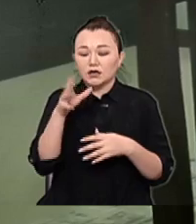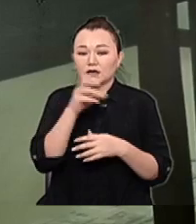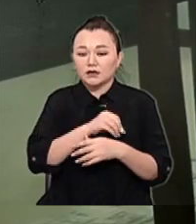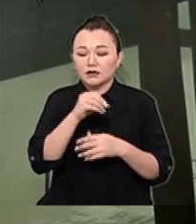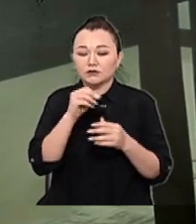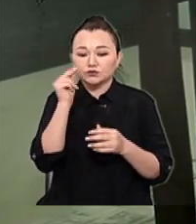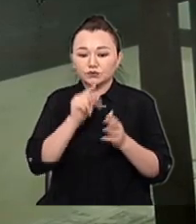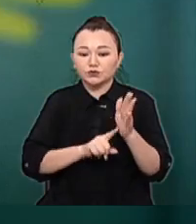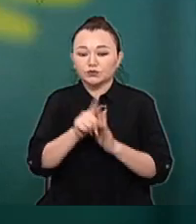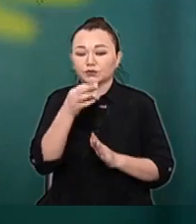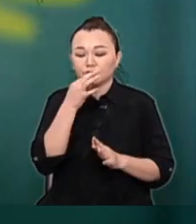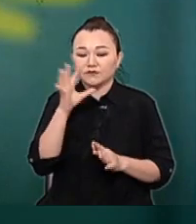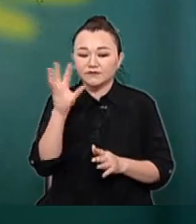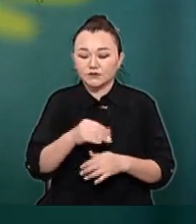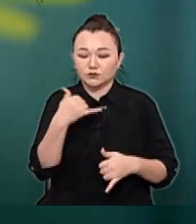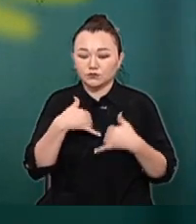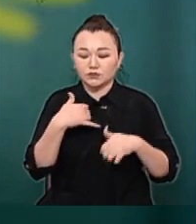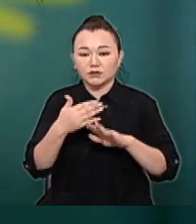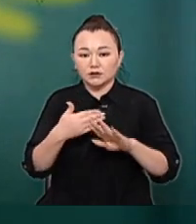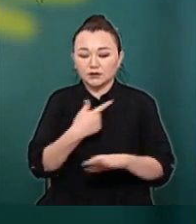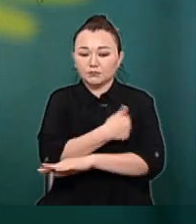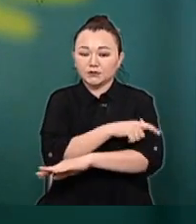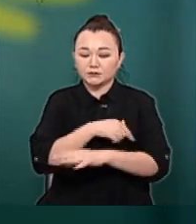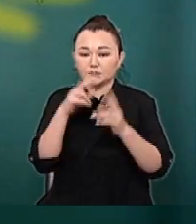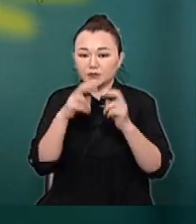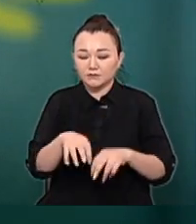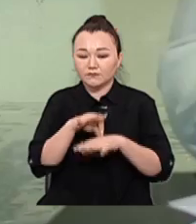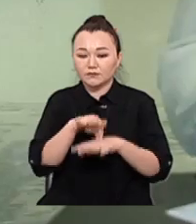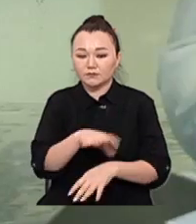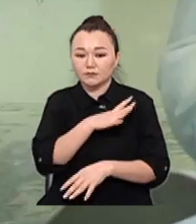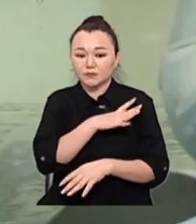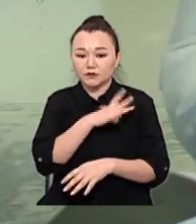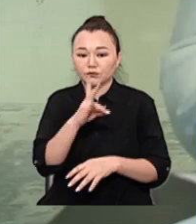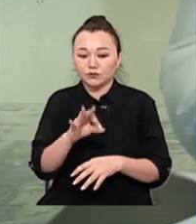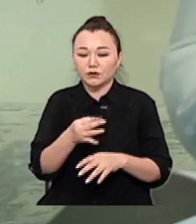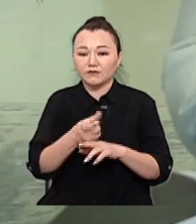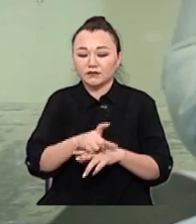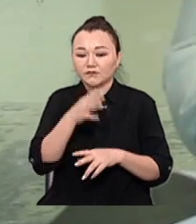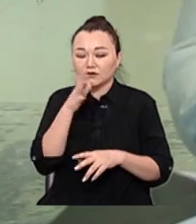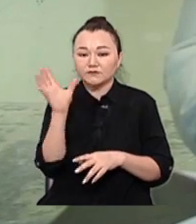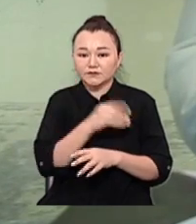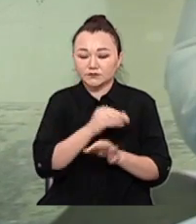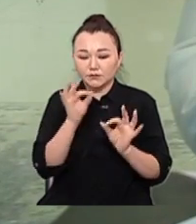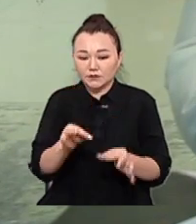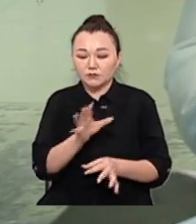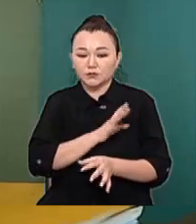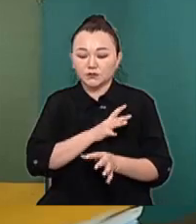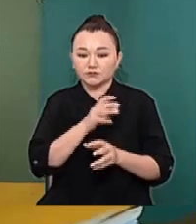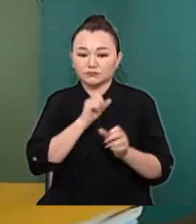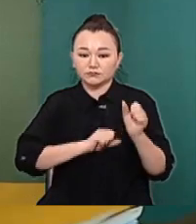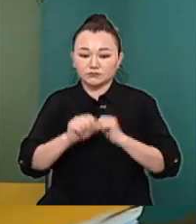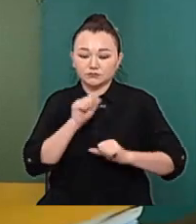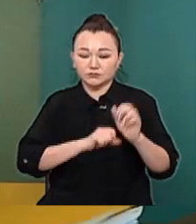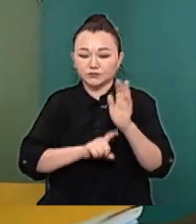жылы басталмай тұрып, барлық мұғалімге алдын ала медициналық тексеріс жүргіздік деп отыр. Бірақ ол кезде бәрі дұрыс болатын деп ақталды.